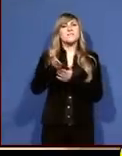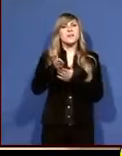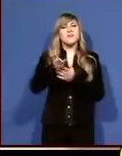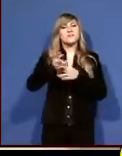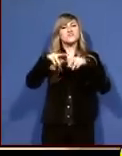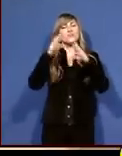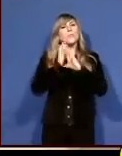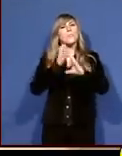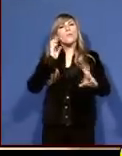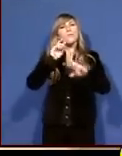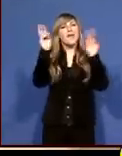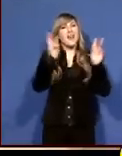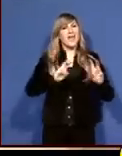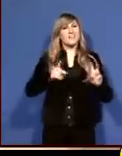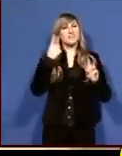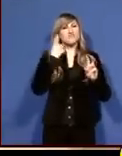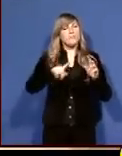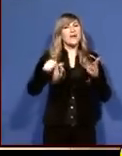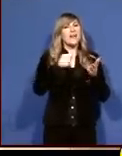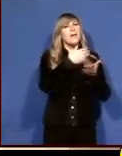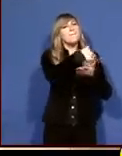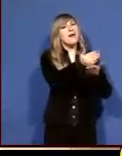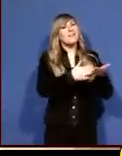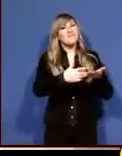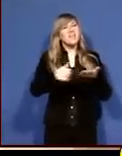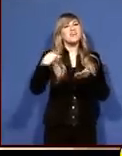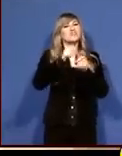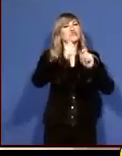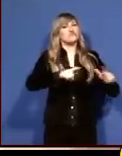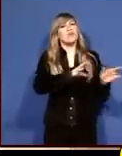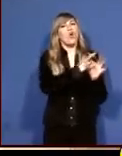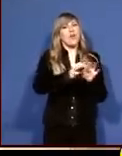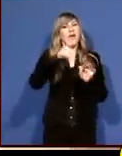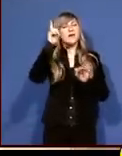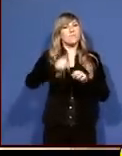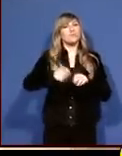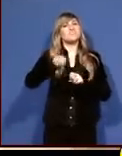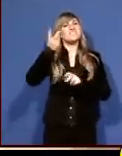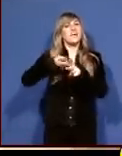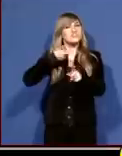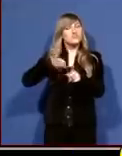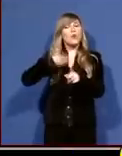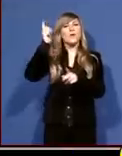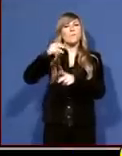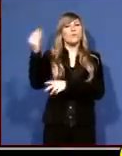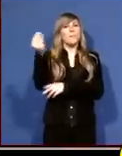per collegare le periferie al centro città, alla stazione ferroviaria, al porto e alle